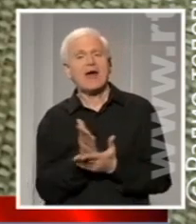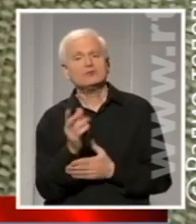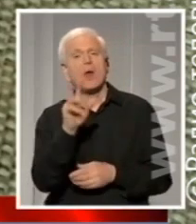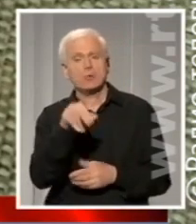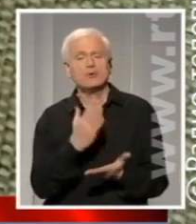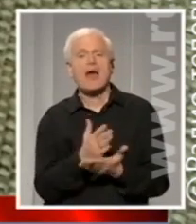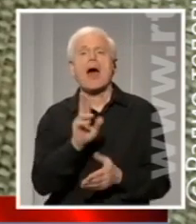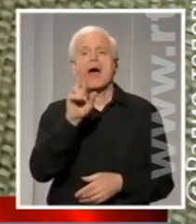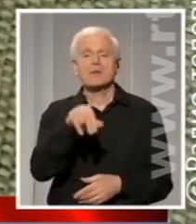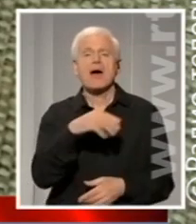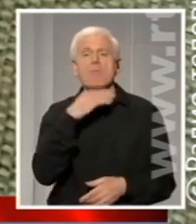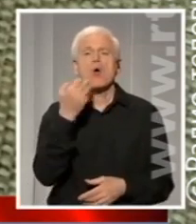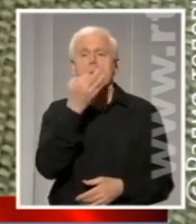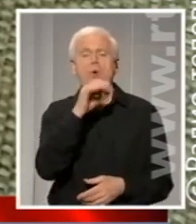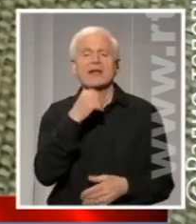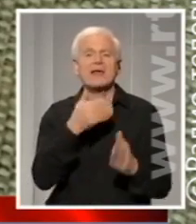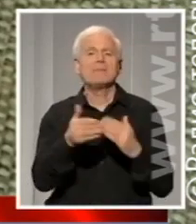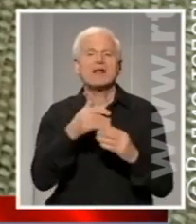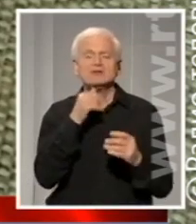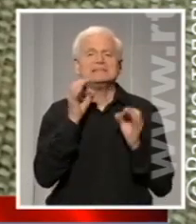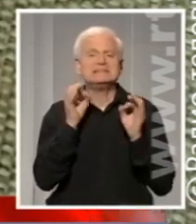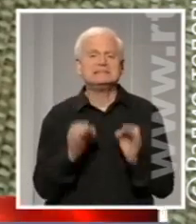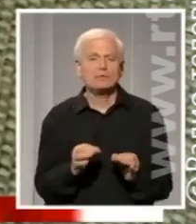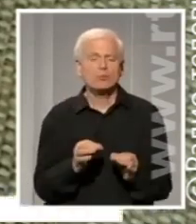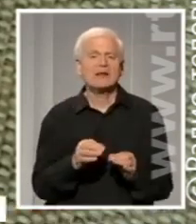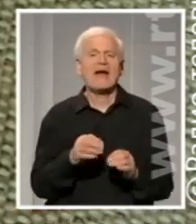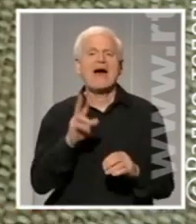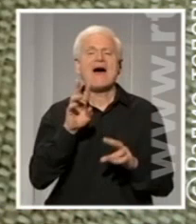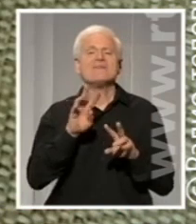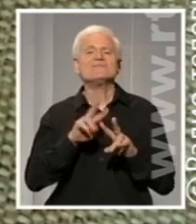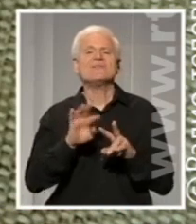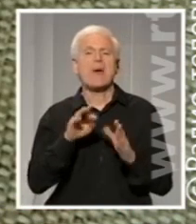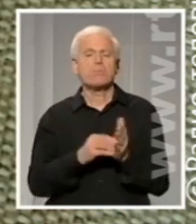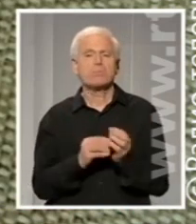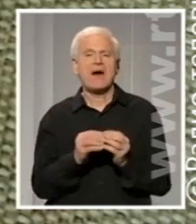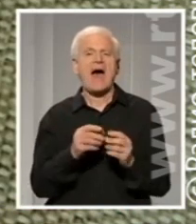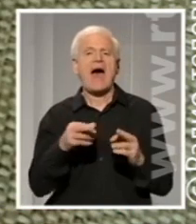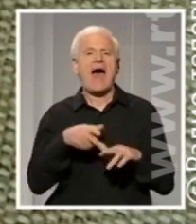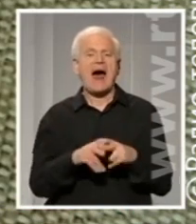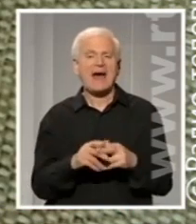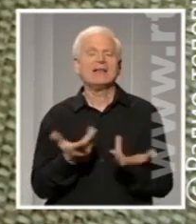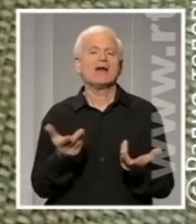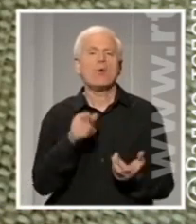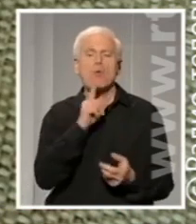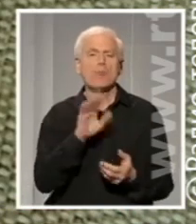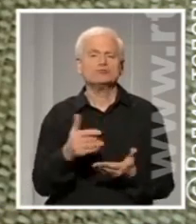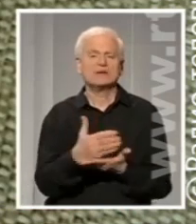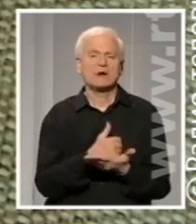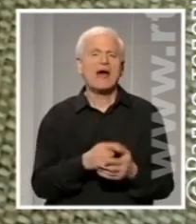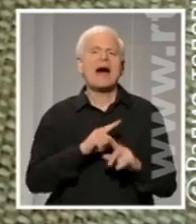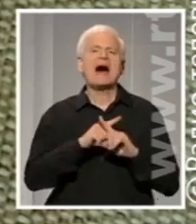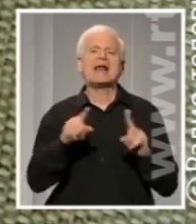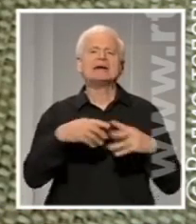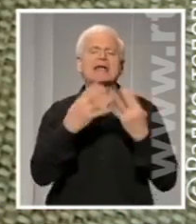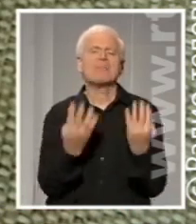mnogo boljih, praktičnijih, sigurnijih web alata za tu svrhu, koje mogu da ih koristimo u tu svrhu. Tu su razne